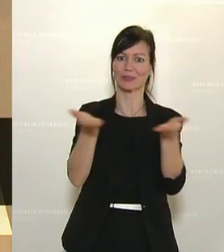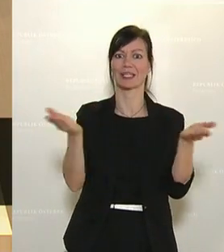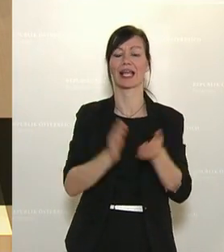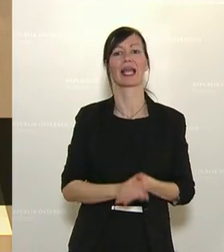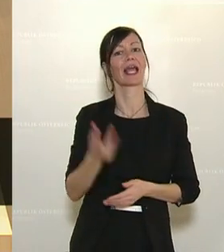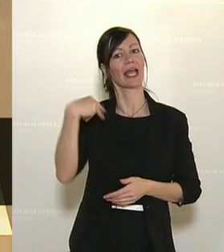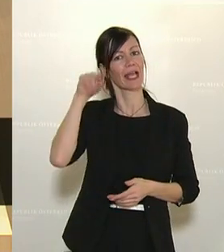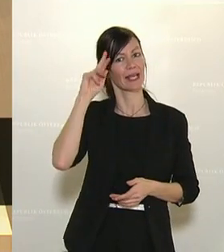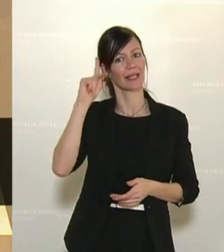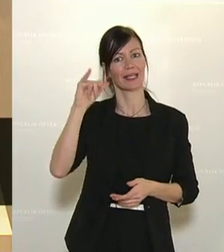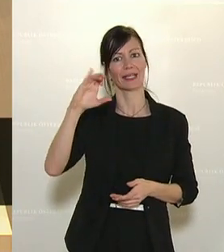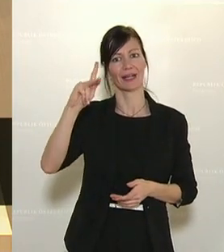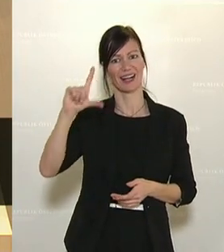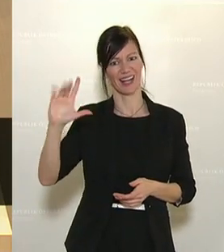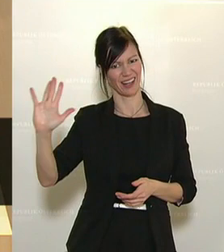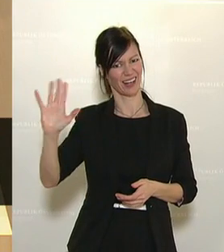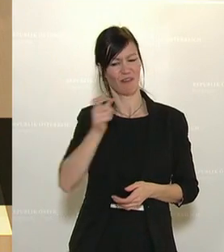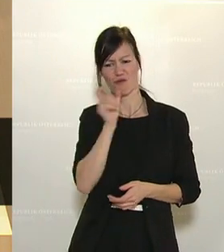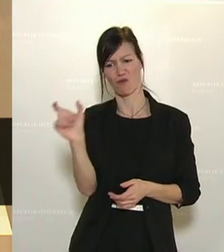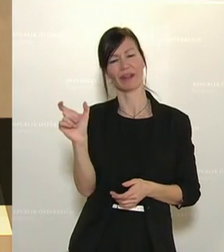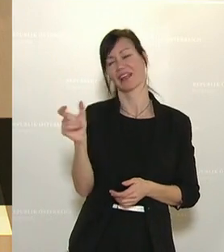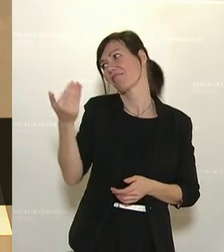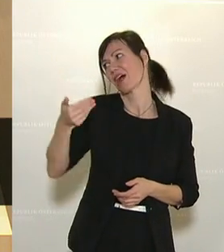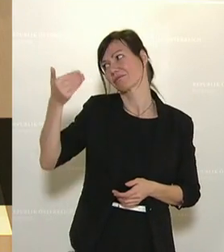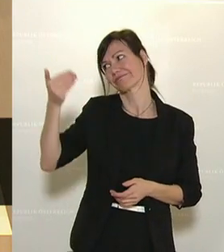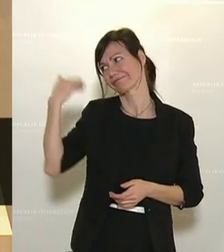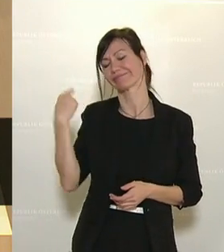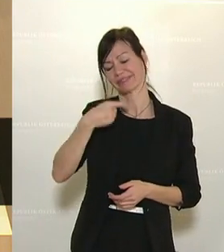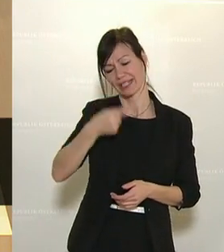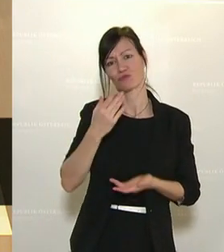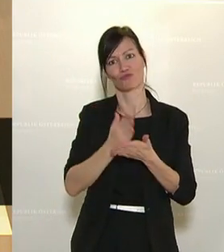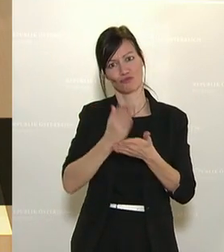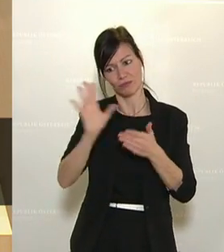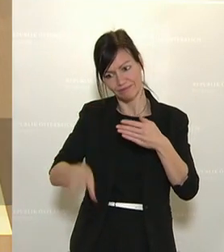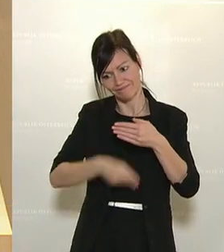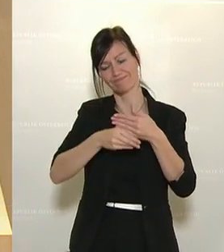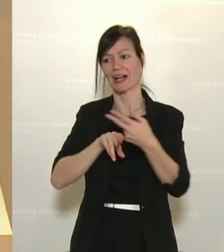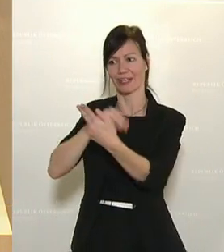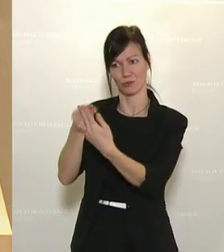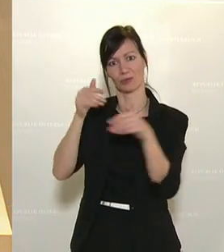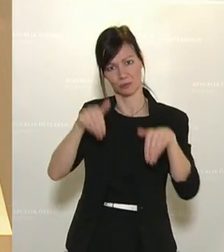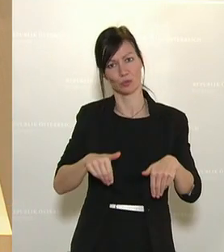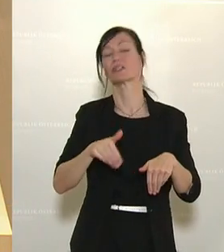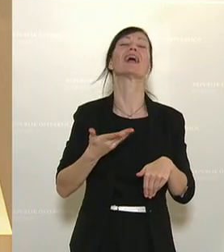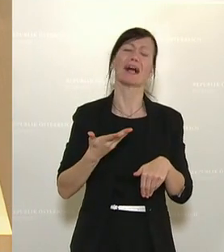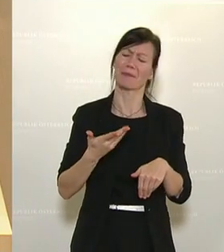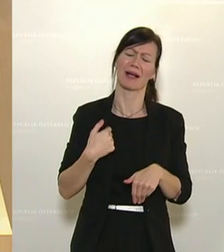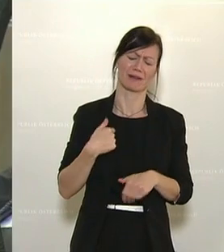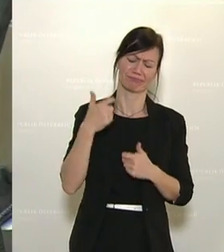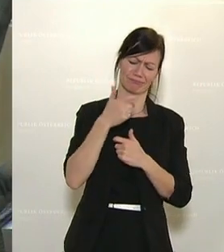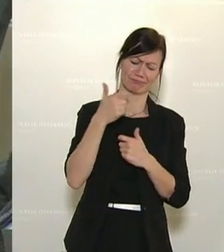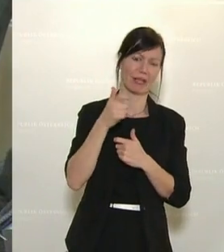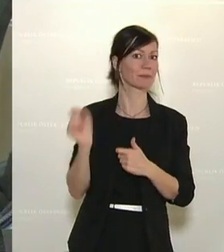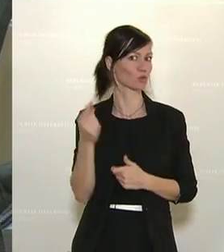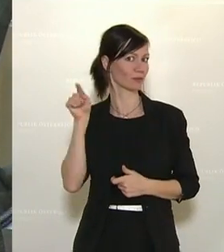habe ich auch in meinen letzten Reden schon ausführlich Stellung nehmen müssen. Aber ich finde es schon einigermaßen amüsant, dass ausgerechnet von Ihnen,